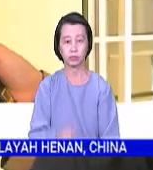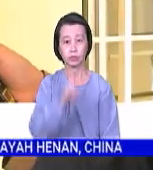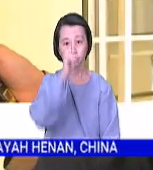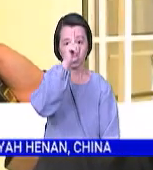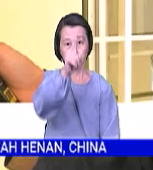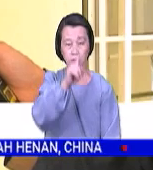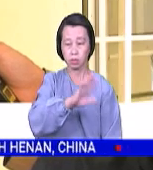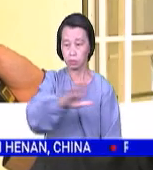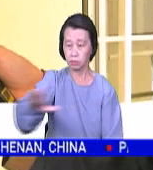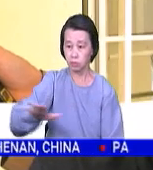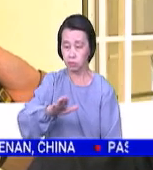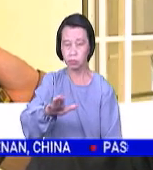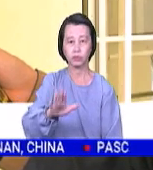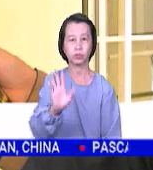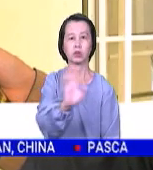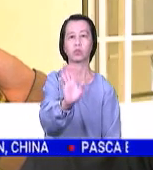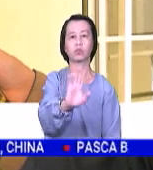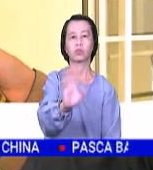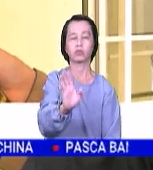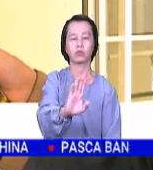Sebenarnya kalangan mereka tu bukannya